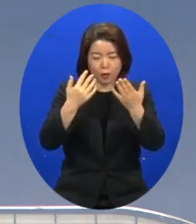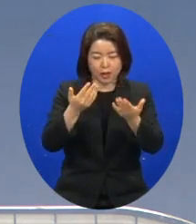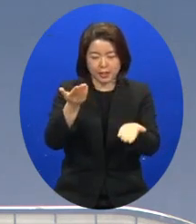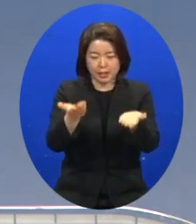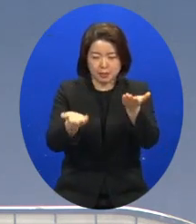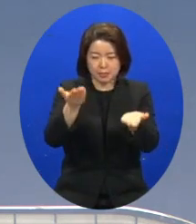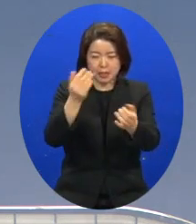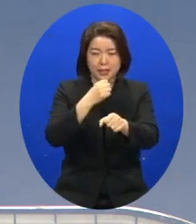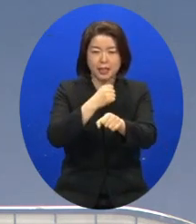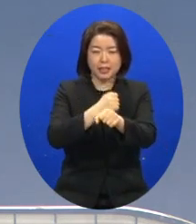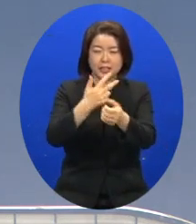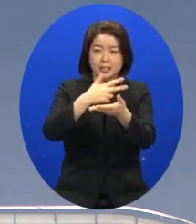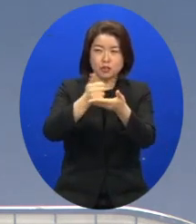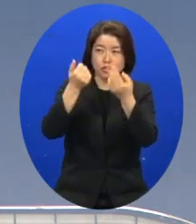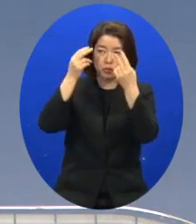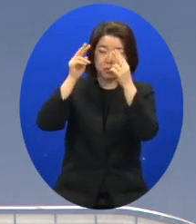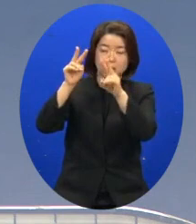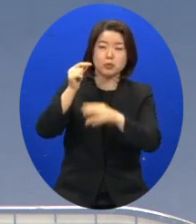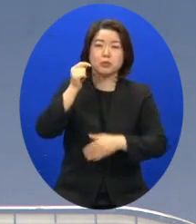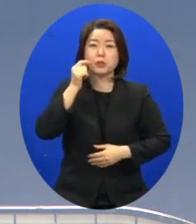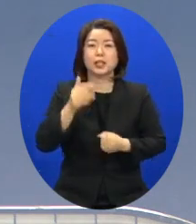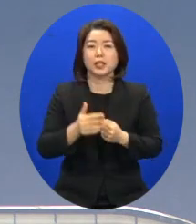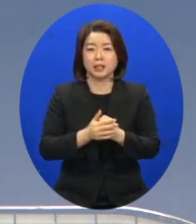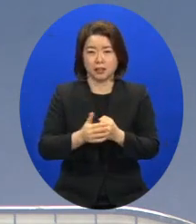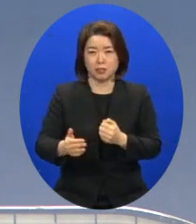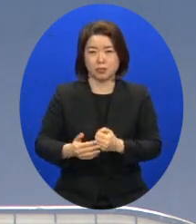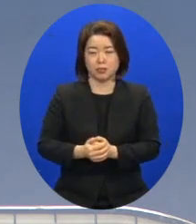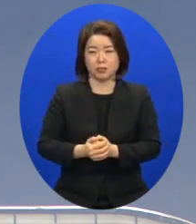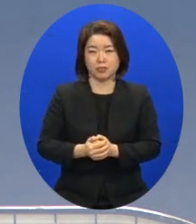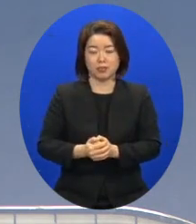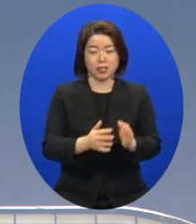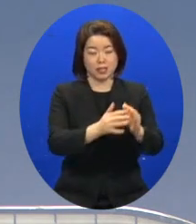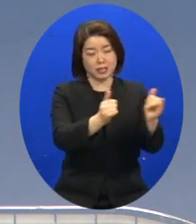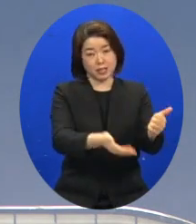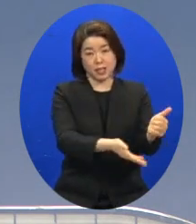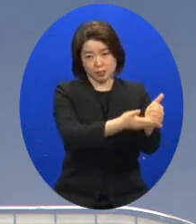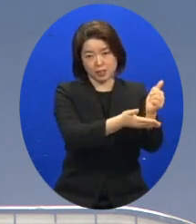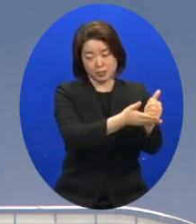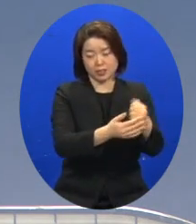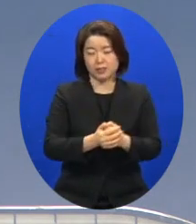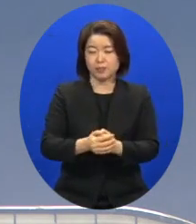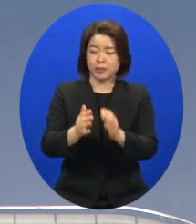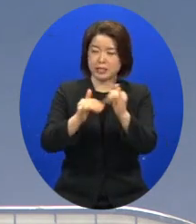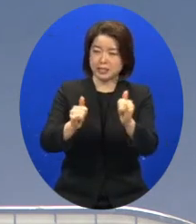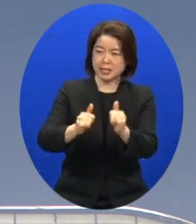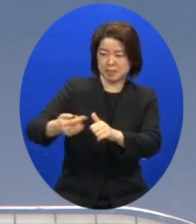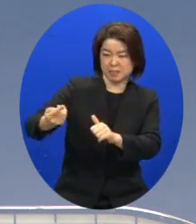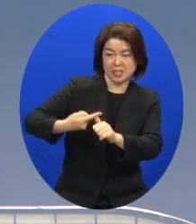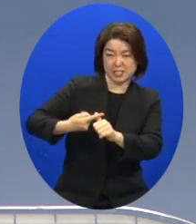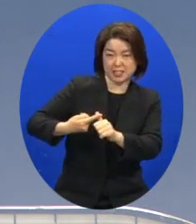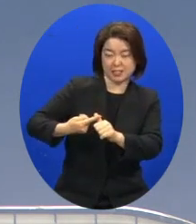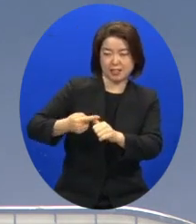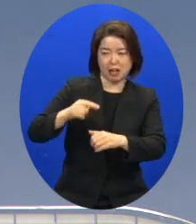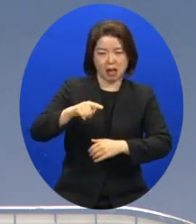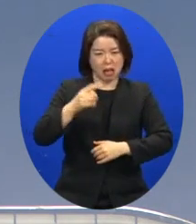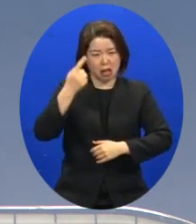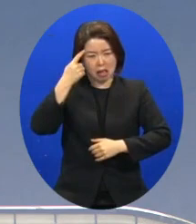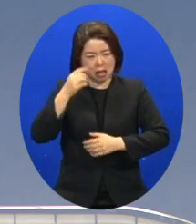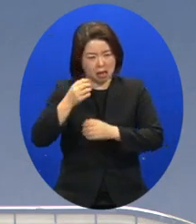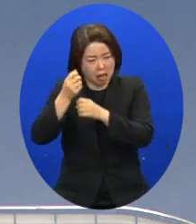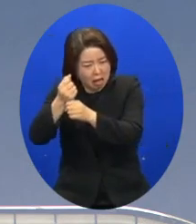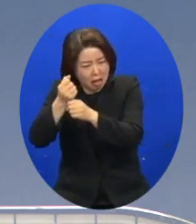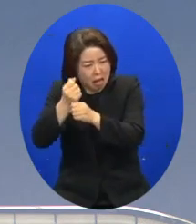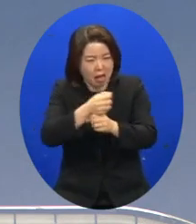바라보지 못하기 때문에 그렇습니다 사람의 칭찬 사람의 비난에 10는 하고 사는 건